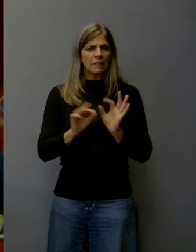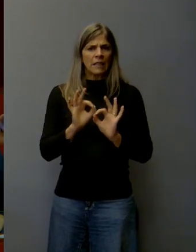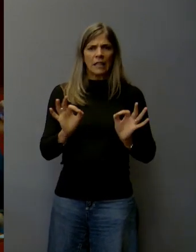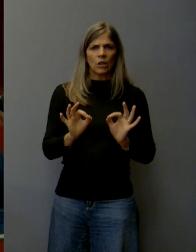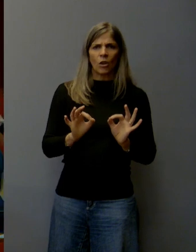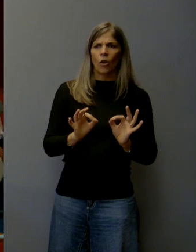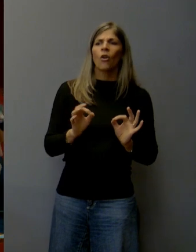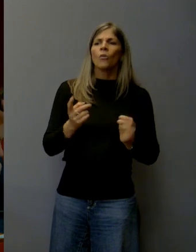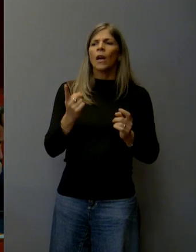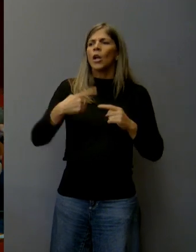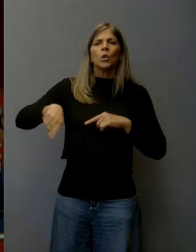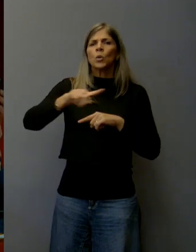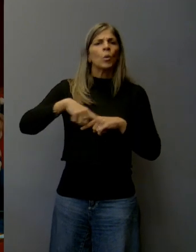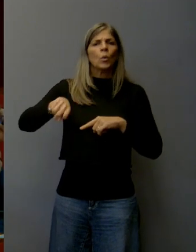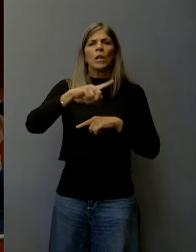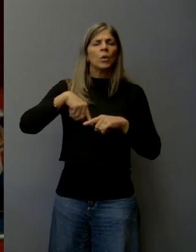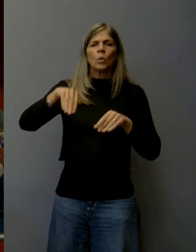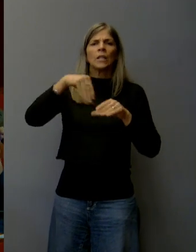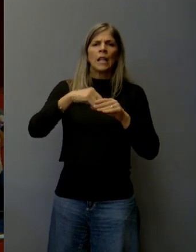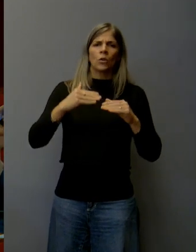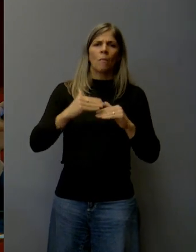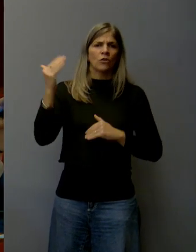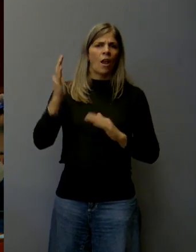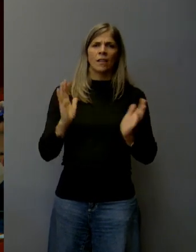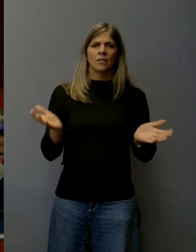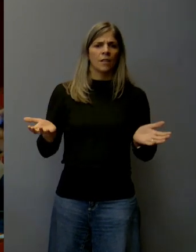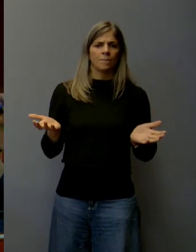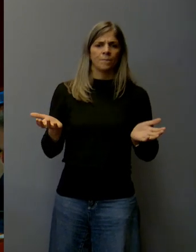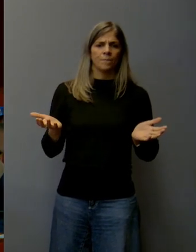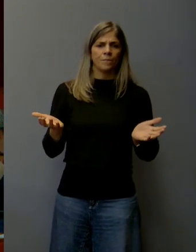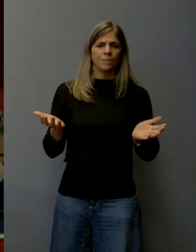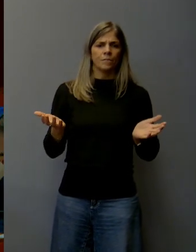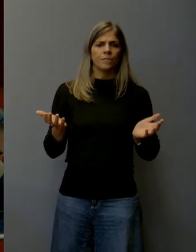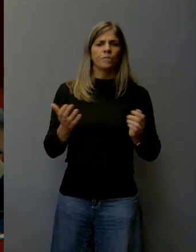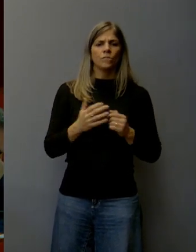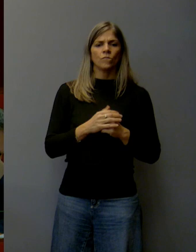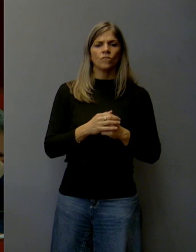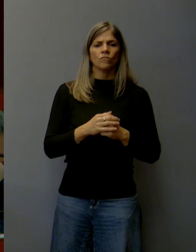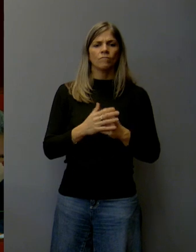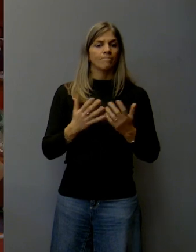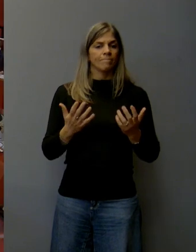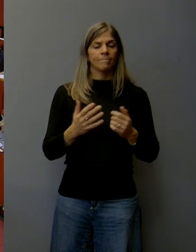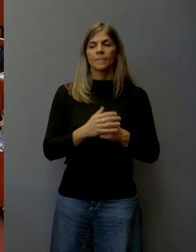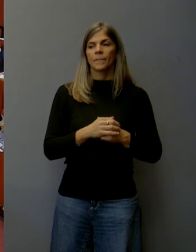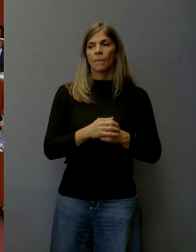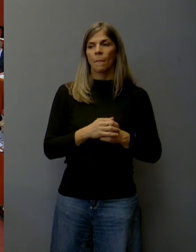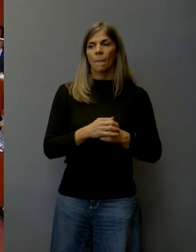parte del numero legale di questa delle quindi Grazie